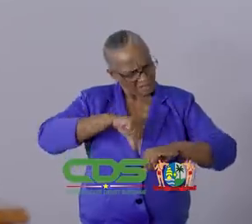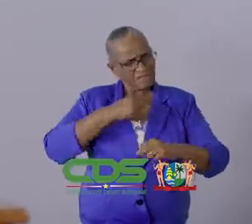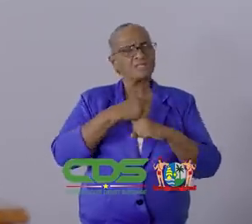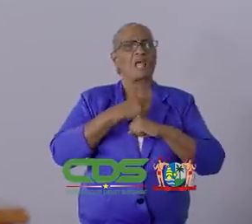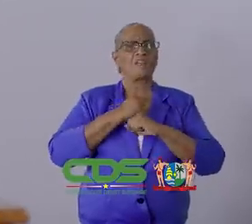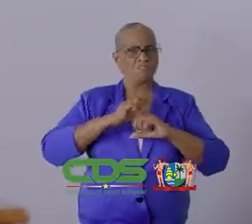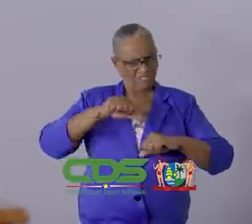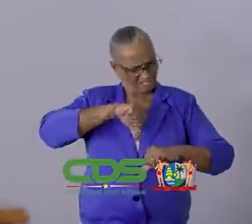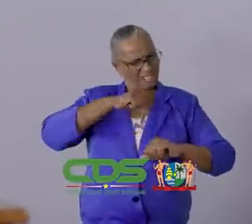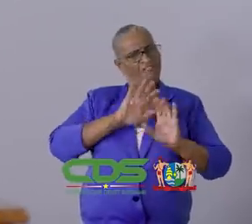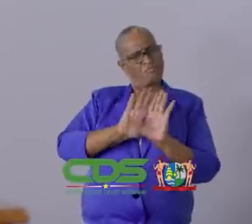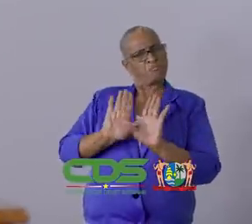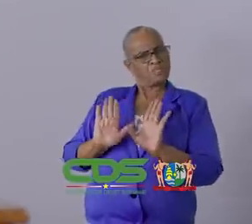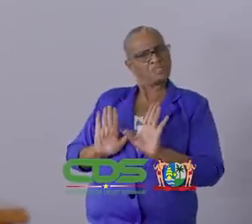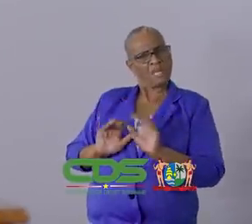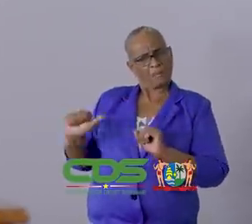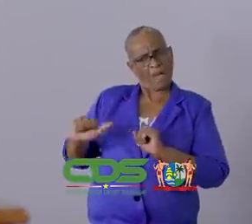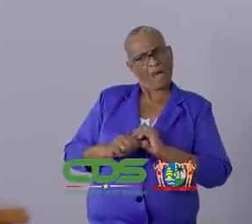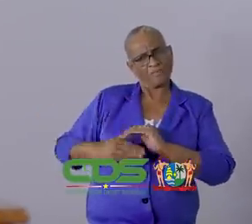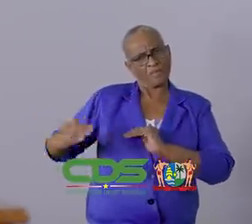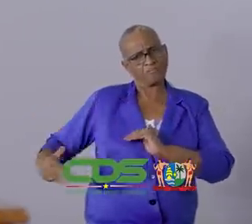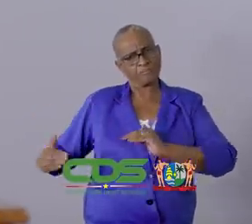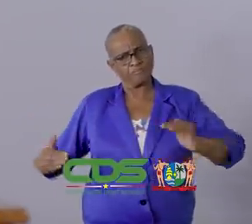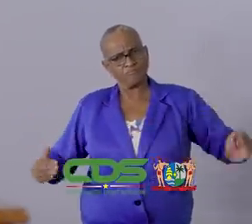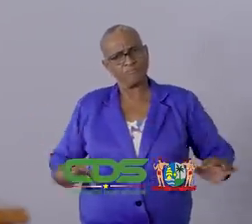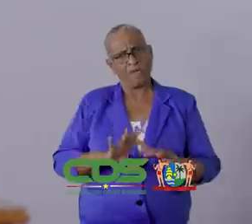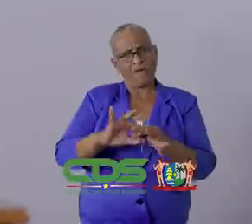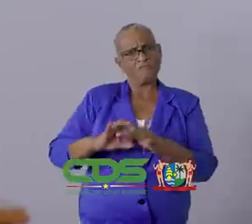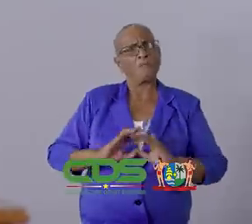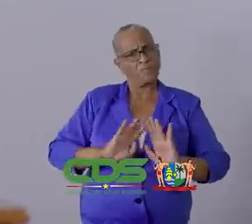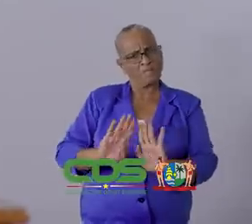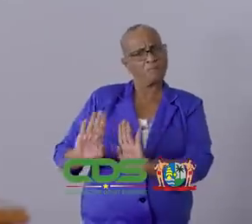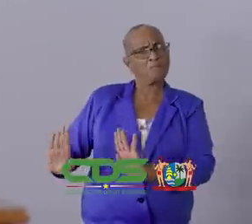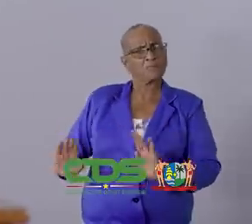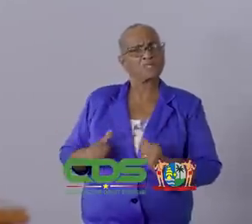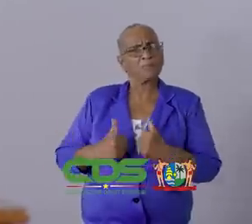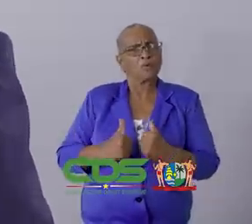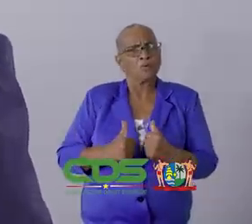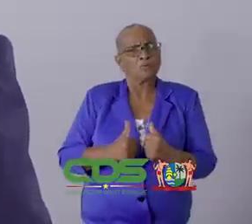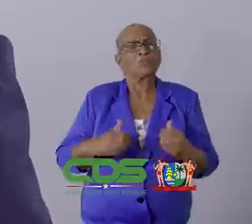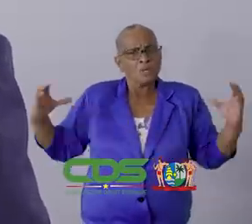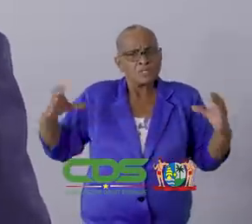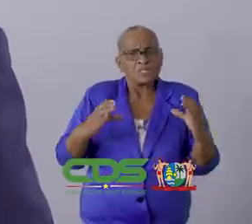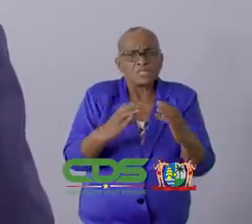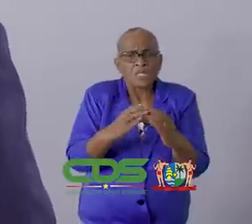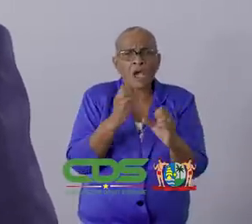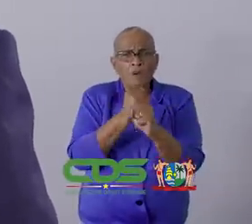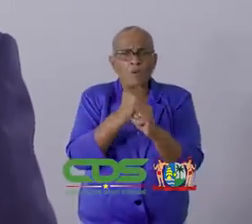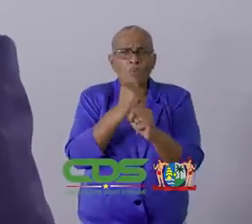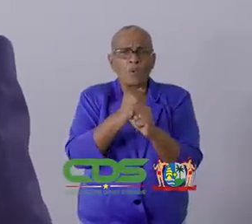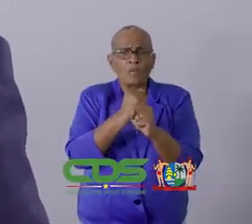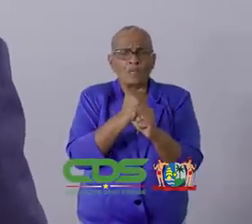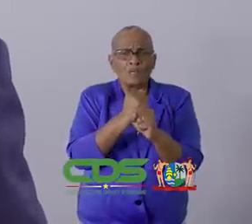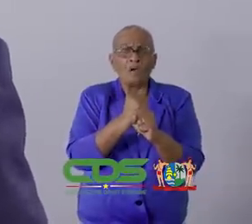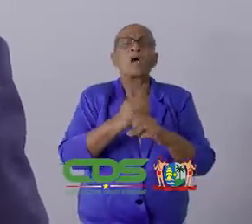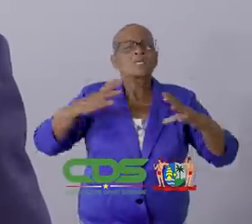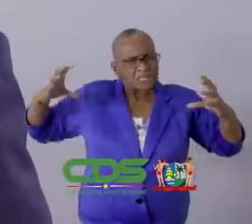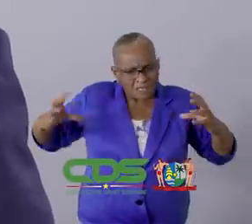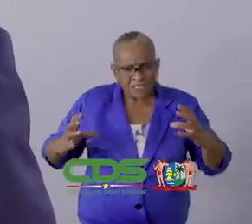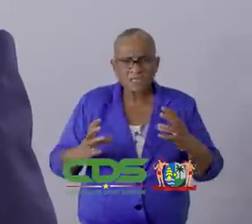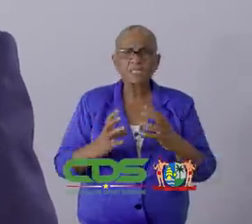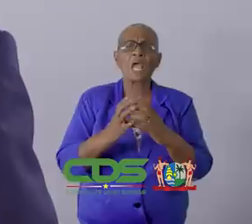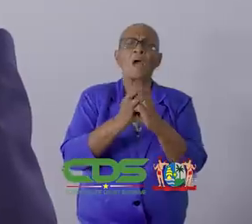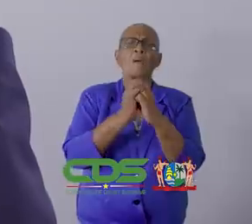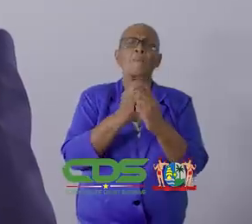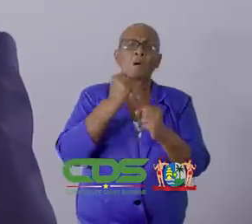tijden. Bescherm uzelf en uw naasten onder alle omstandigheden. Wij gaan hier samen doorheen en delen